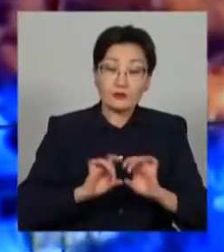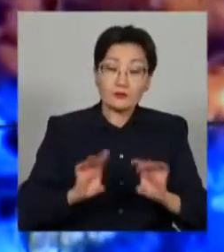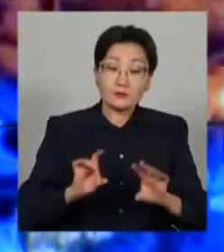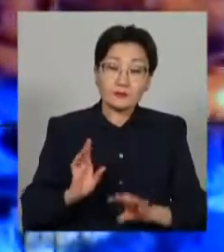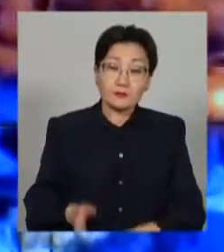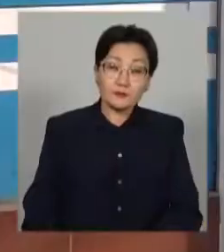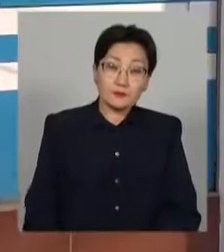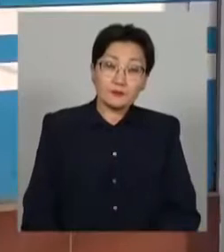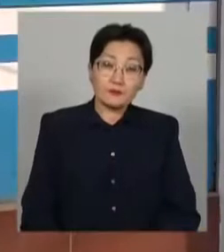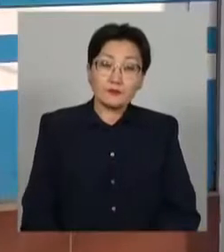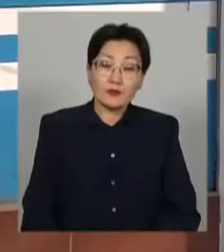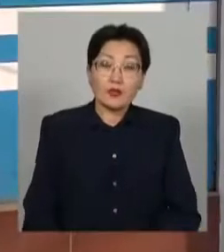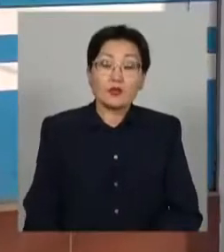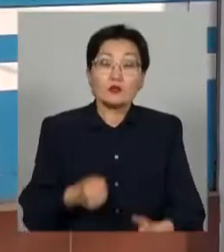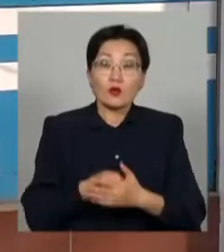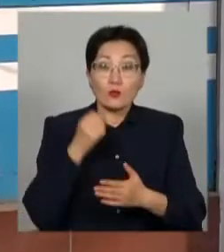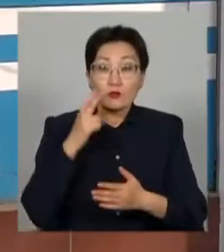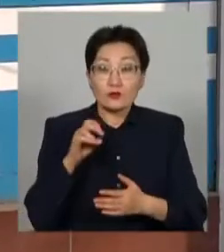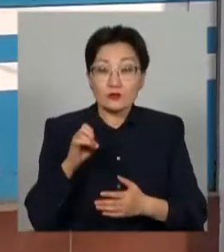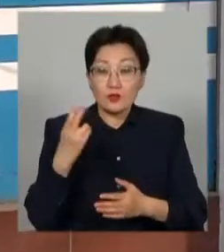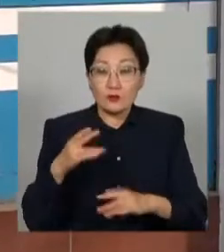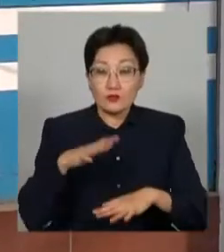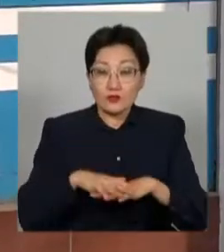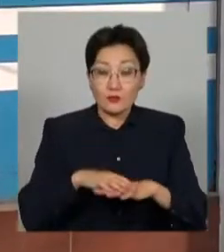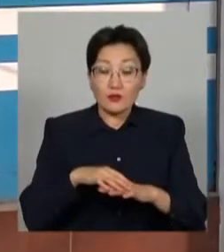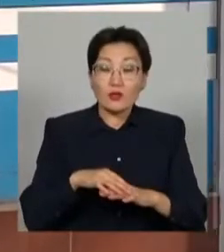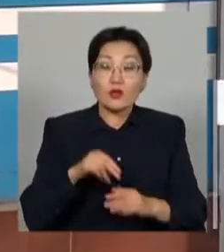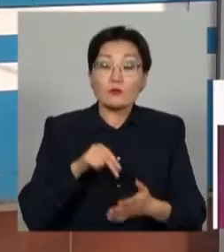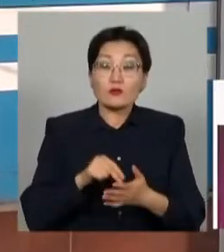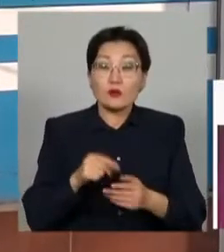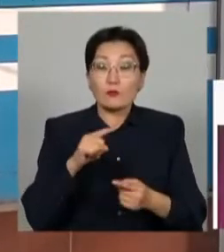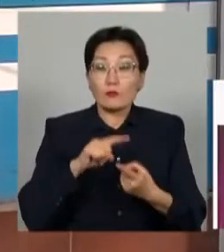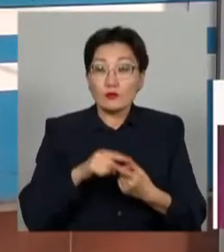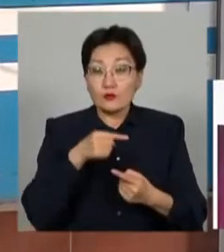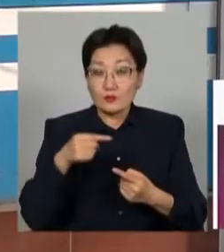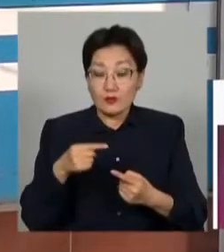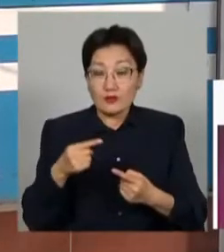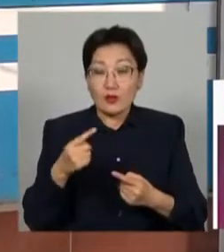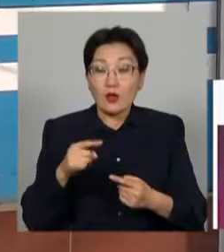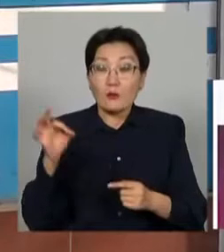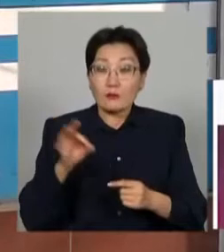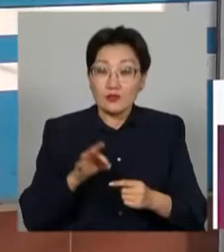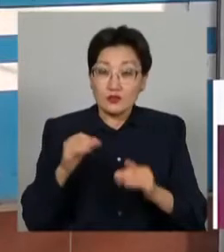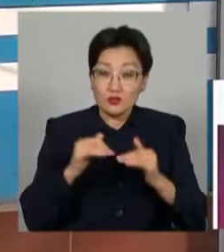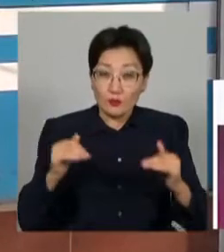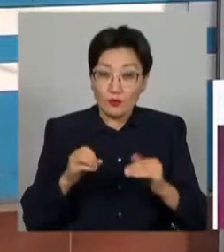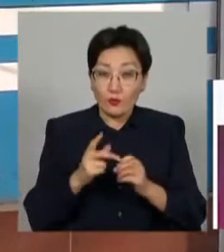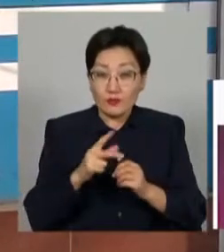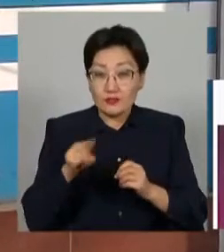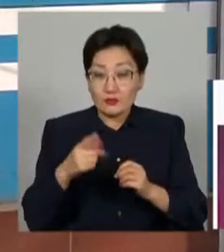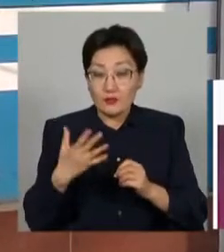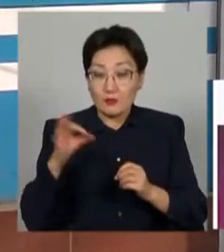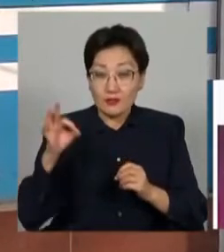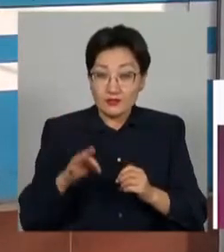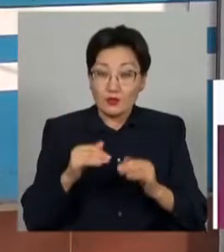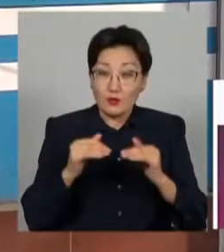қайтты. Түске дейін ұлттық банк базалық мөлшерлемені плюс-минус бір тармақтағы пайыздық дәлізімен